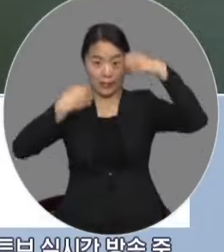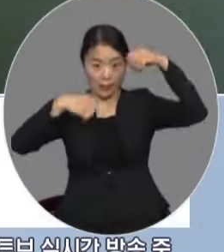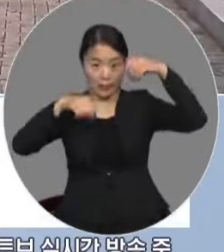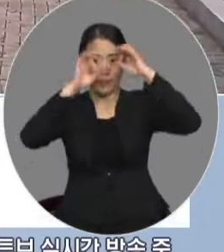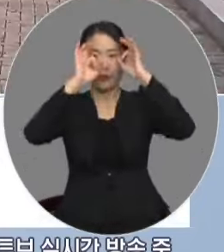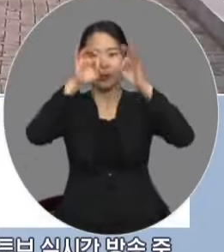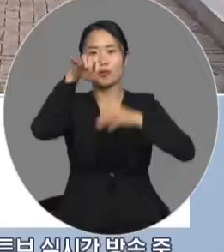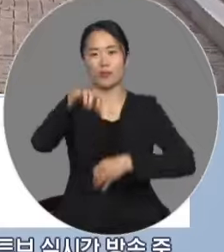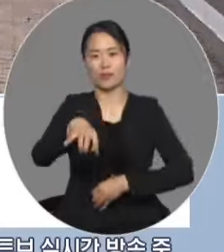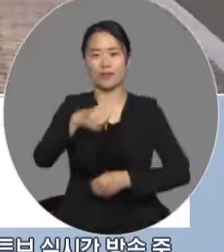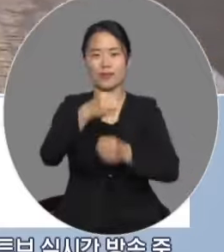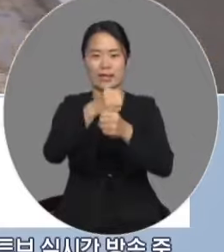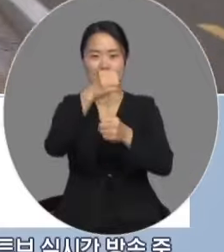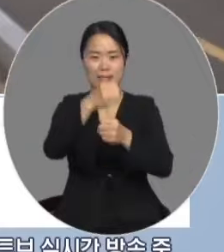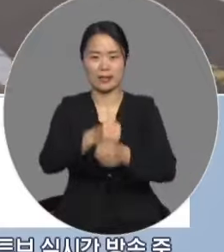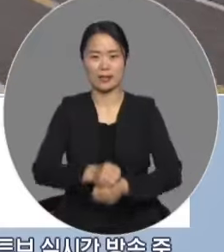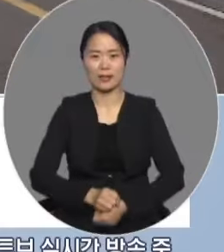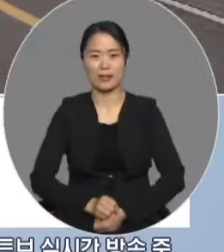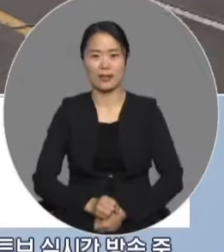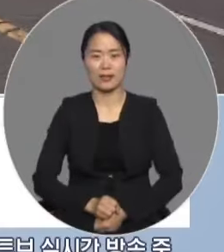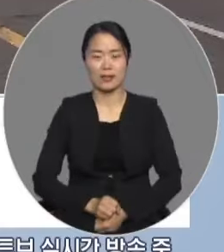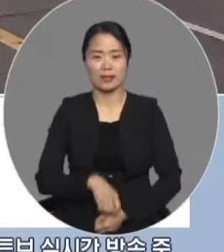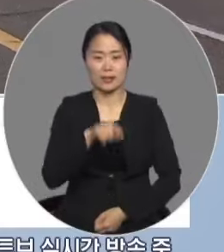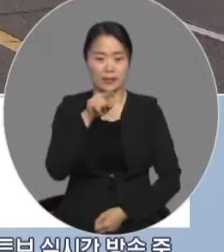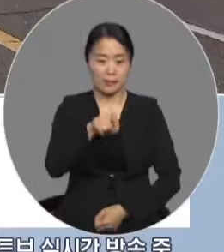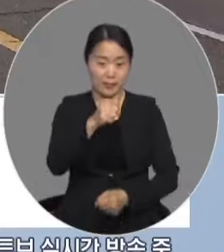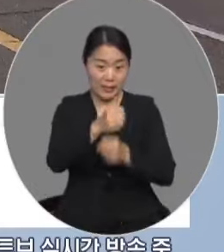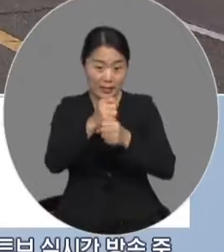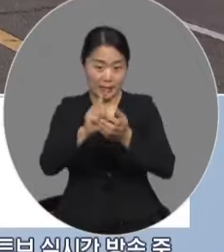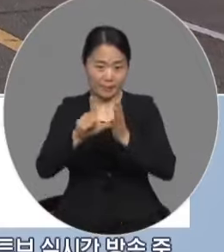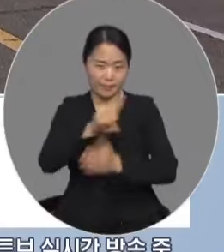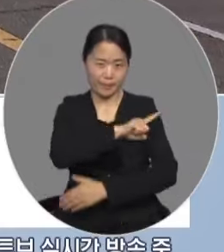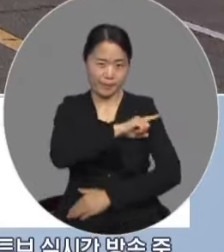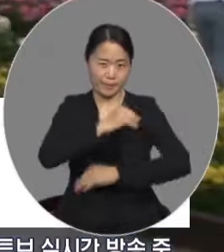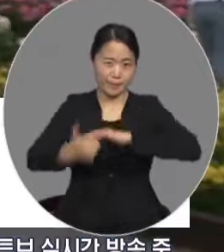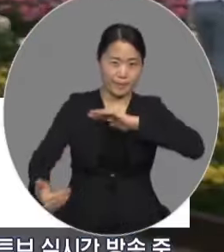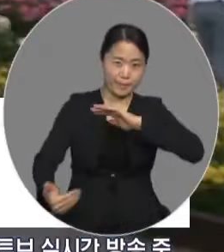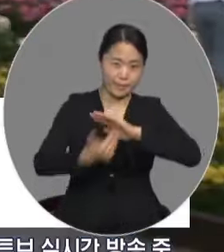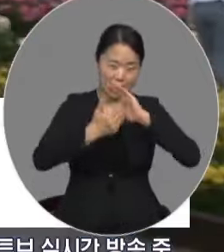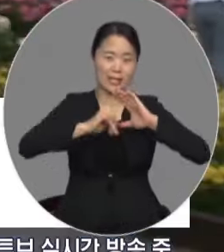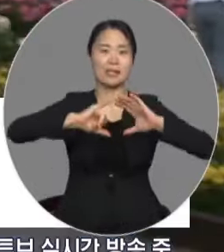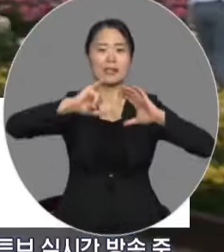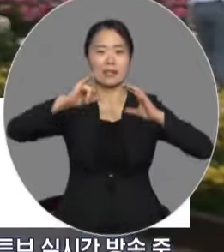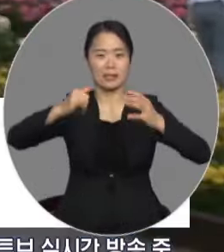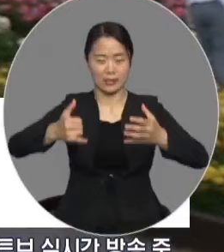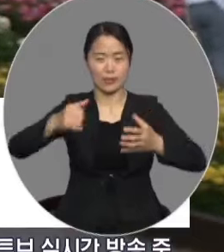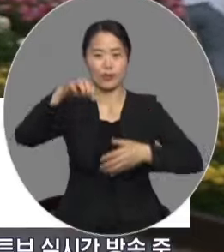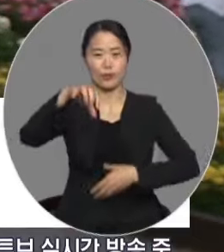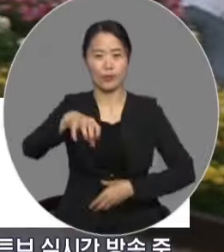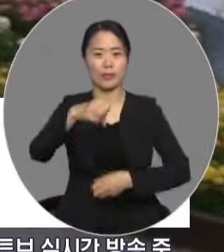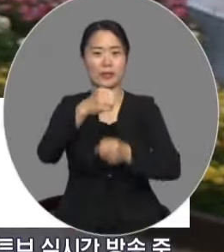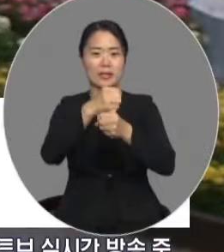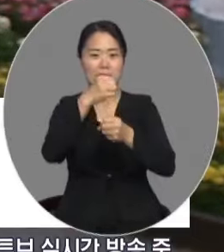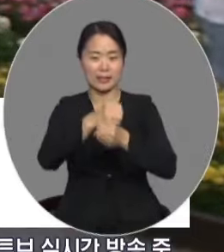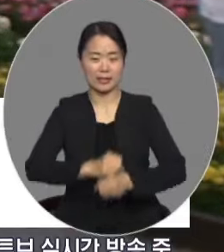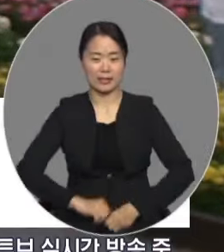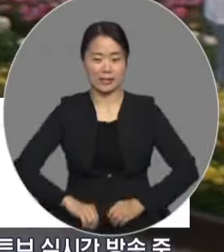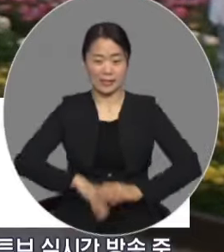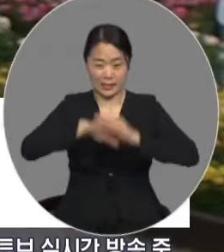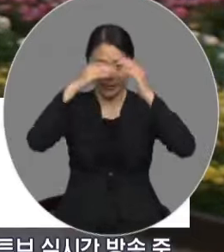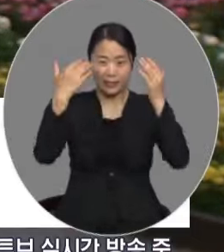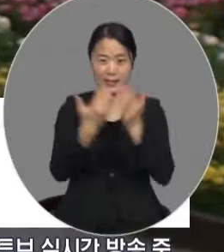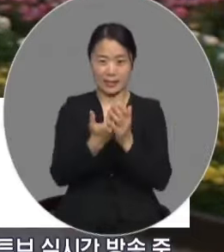생각인데요. 이왕 만들면은 초인류로 만들 생각입니다. 인류로 만들면은 전 세계 사람들이 찾아올